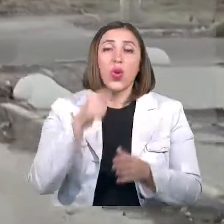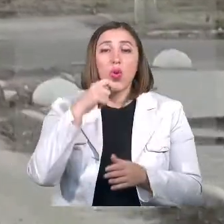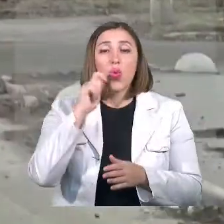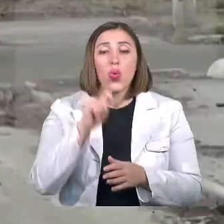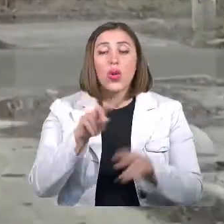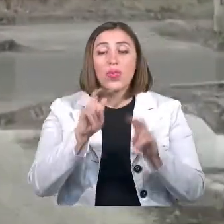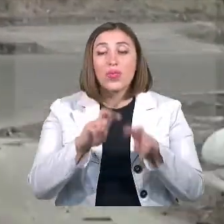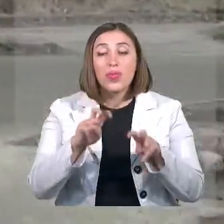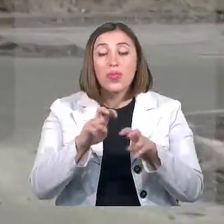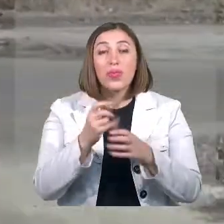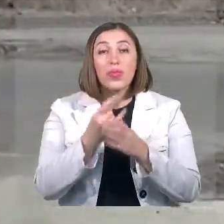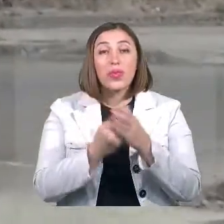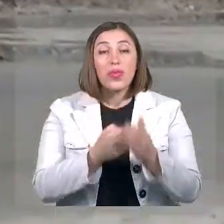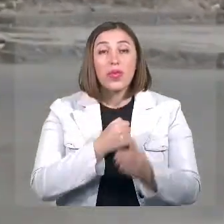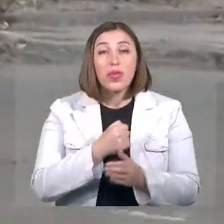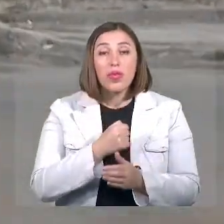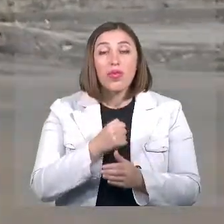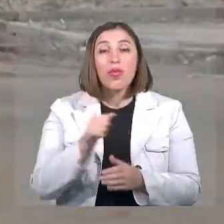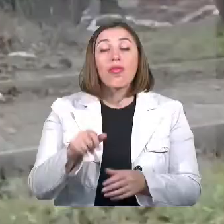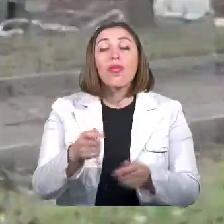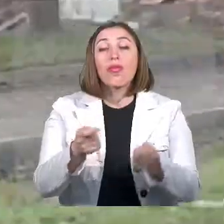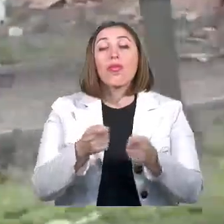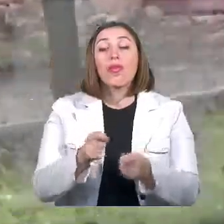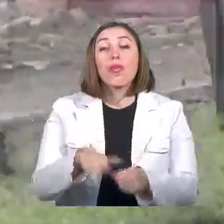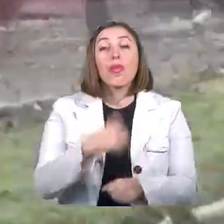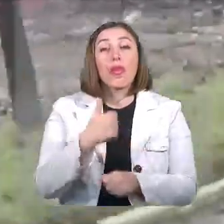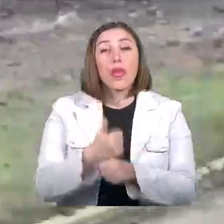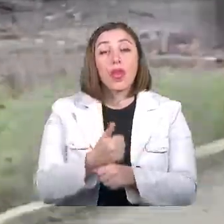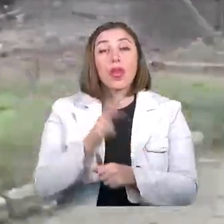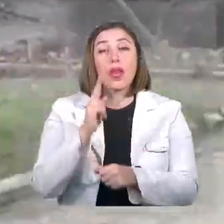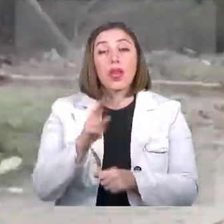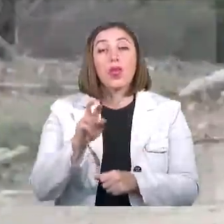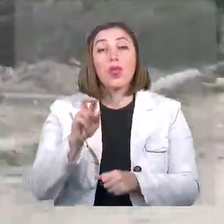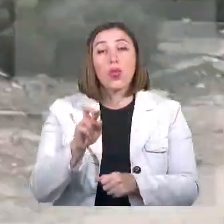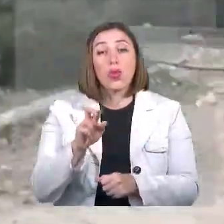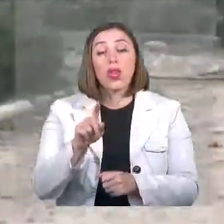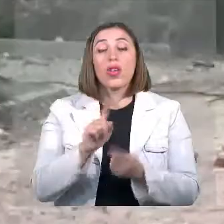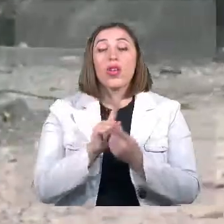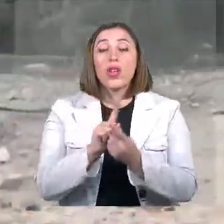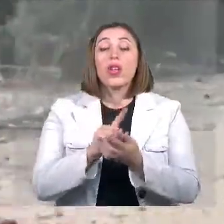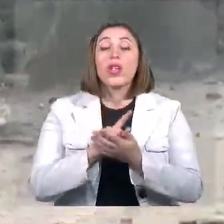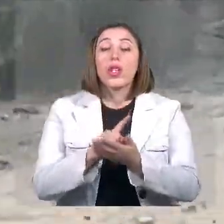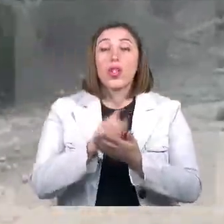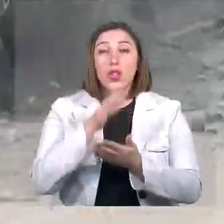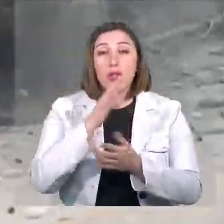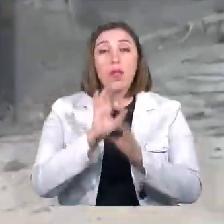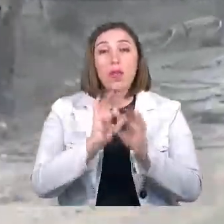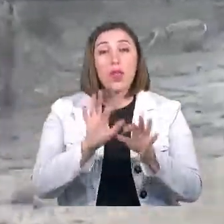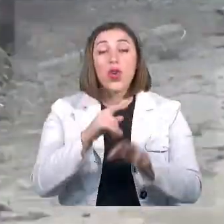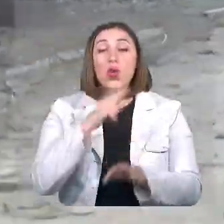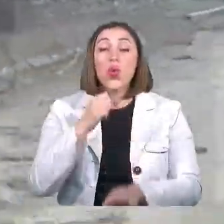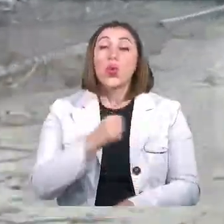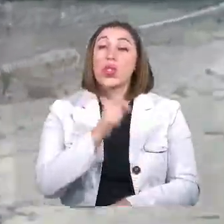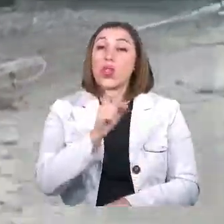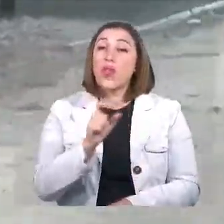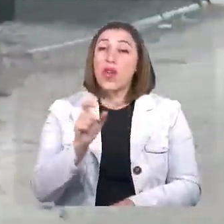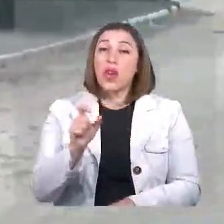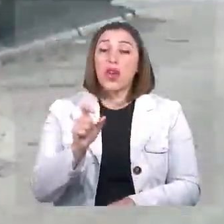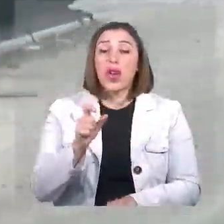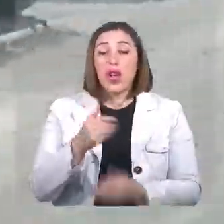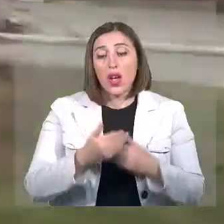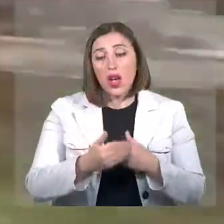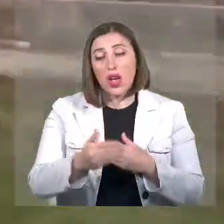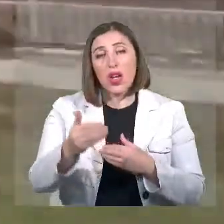հետախուզության գլխավոր վարչության պետ Կիրիլ Բուդանովը Լիգանետին տված հարցազրույցում պնդել է, թե ռուս զինվորականներին այս օրերին չի